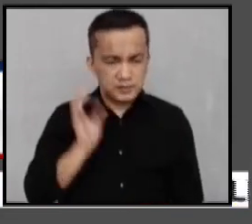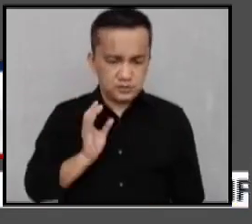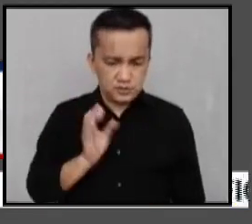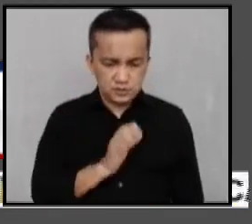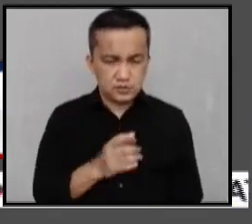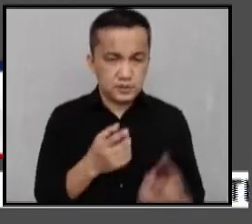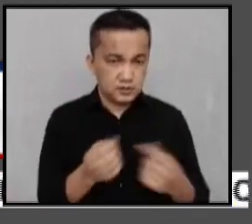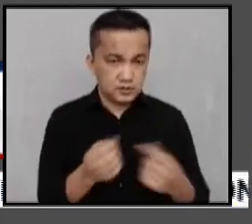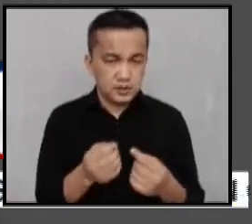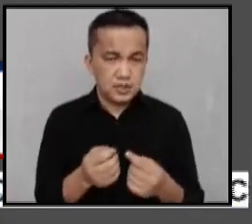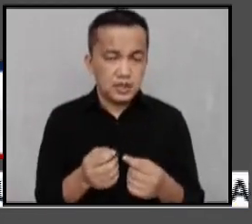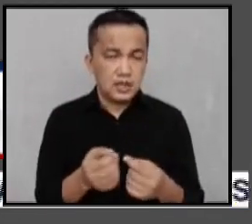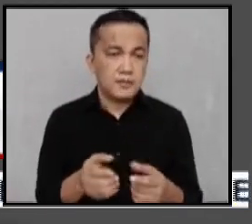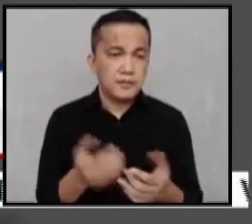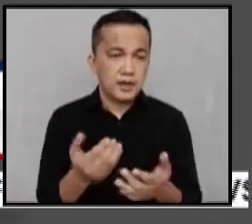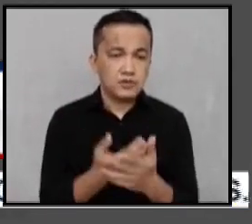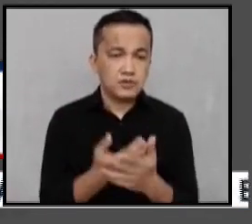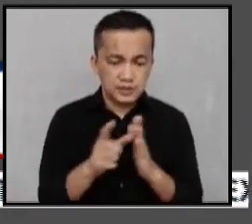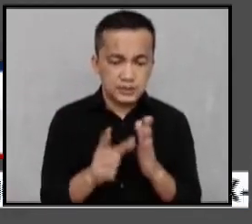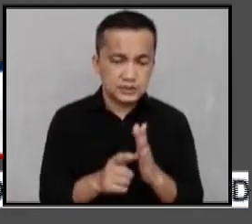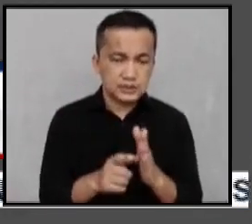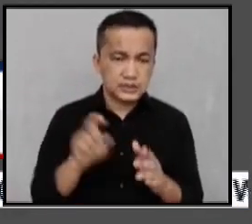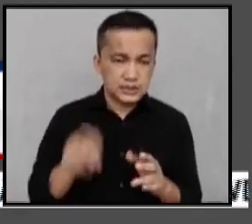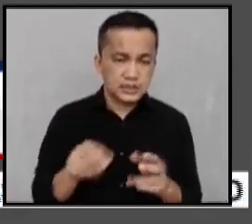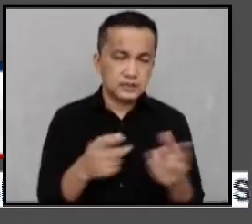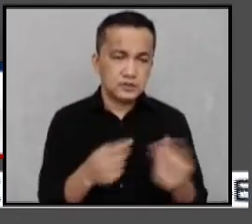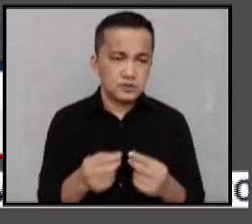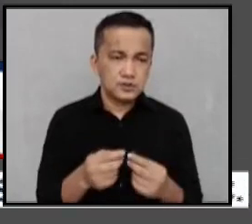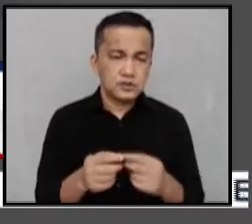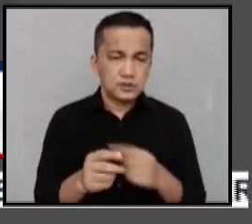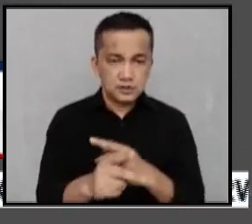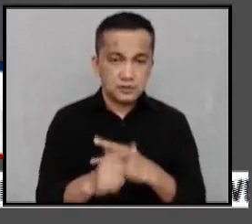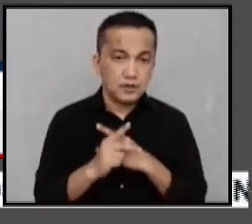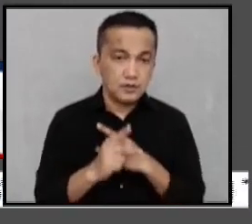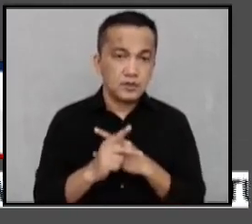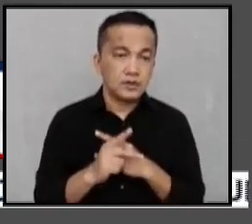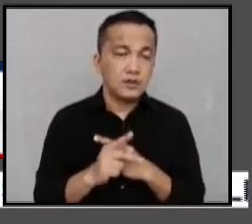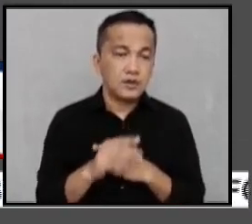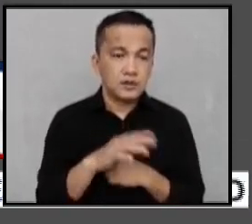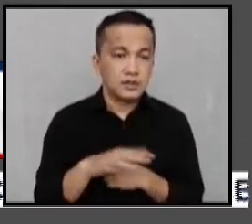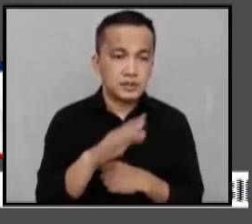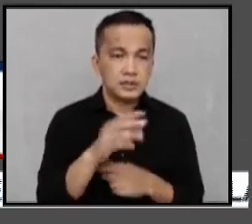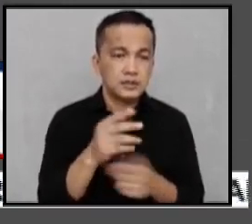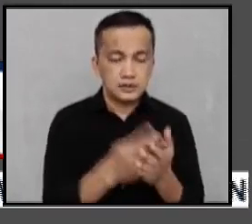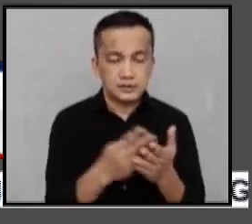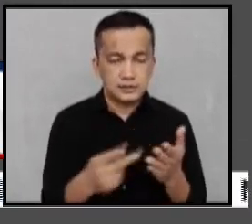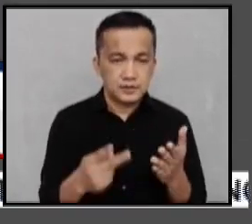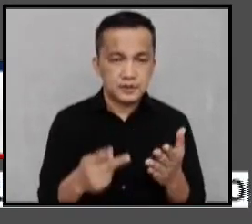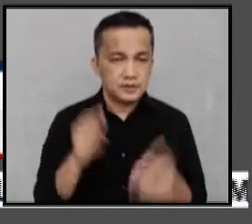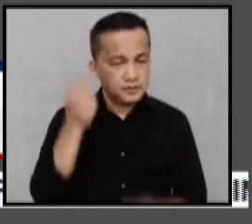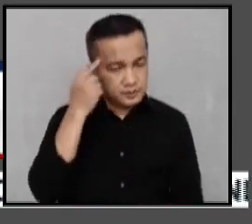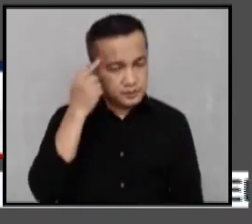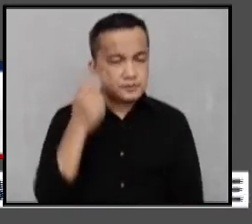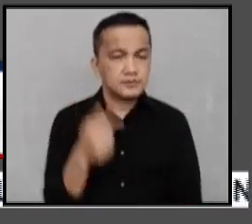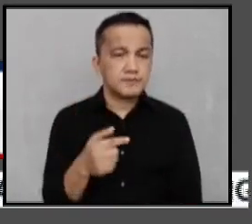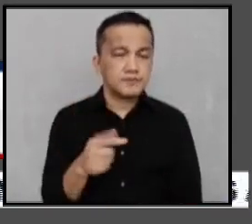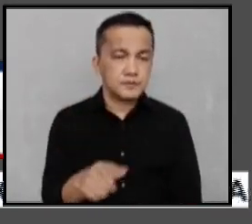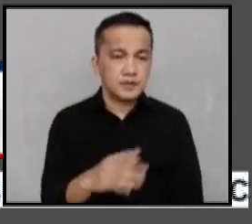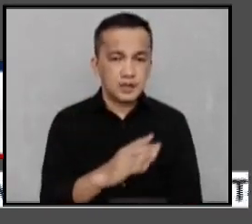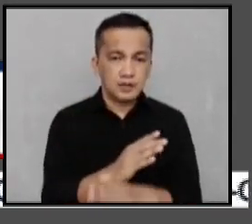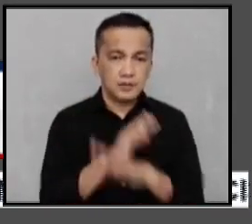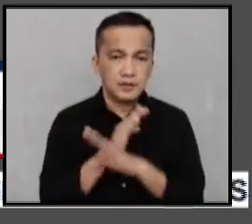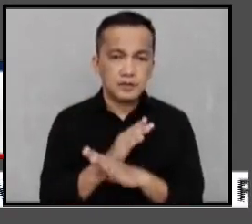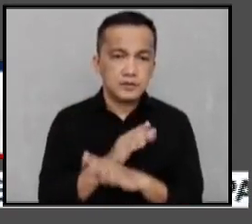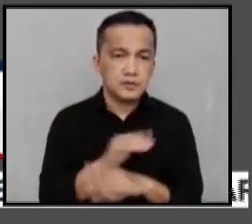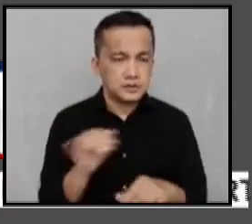bagong batas ba na kailangan gawin para mas maproteksyonan ang mga ari-arian ng pamahalaan at maiwasan na ang mga